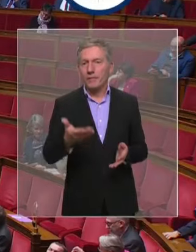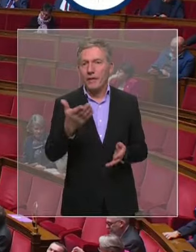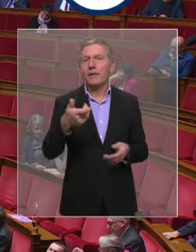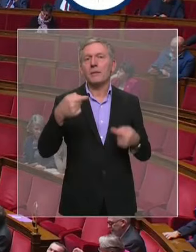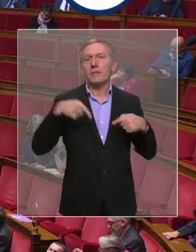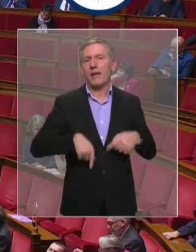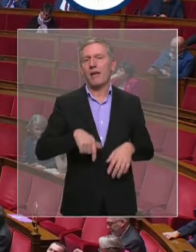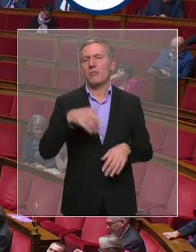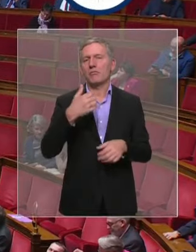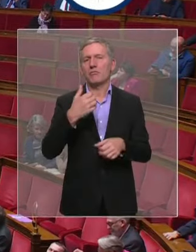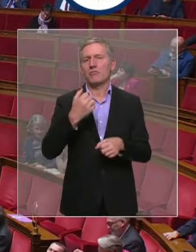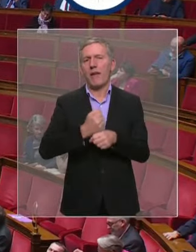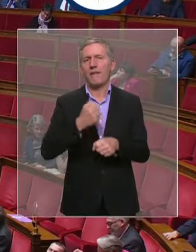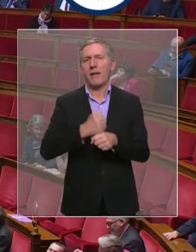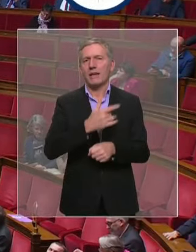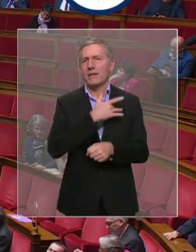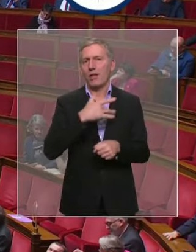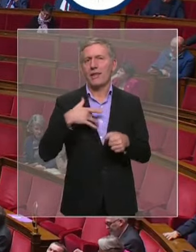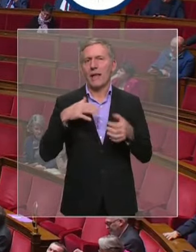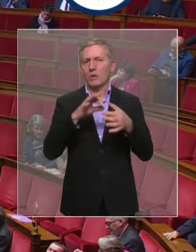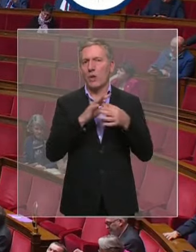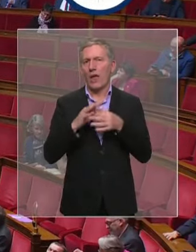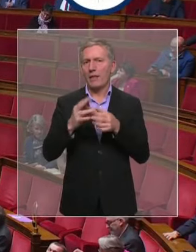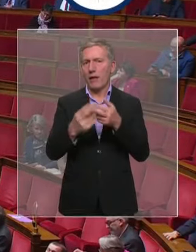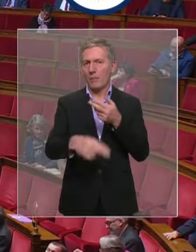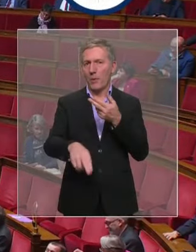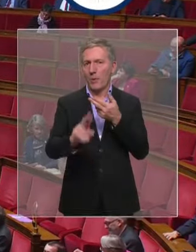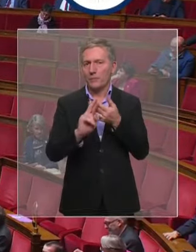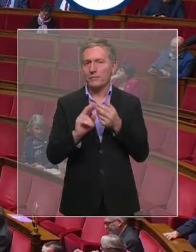la Santé et des Solidarités.